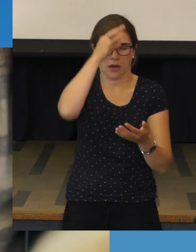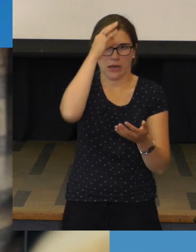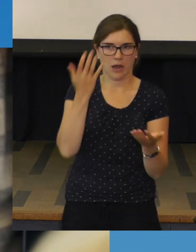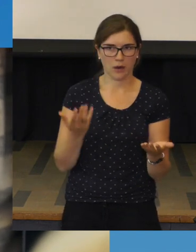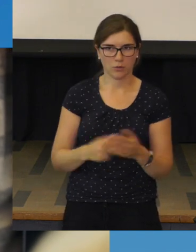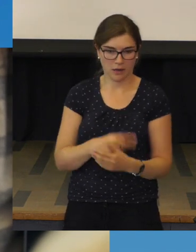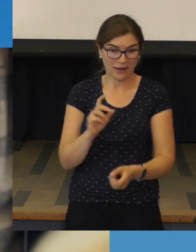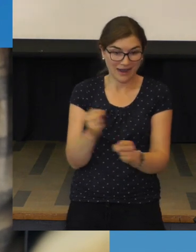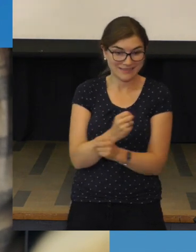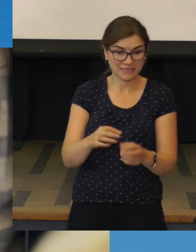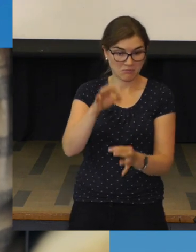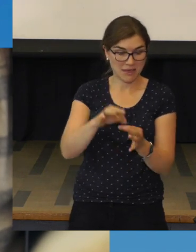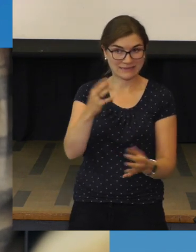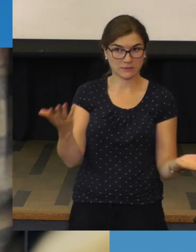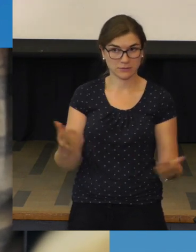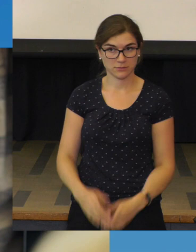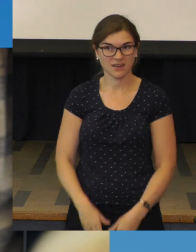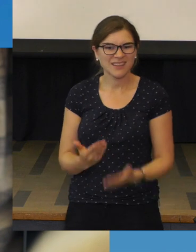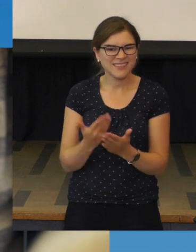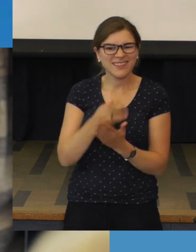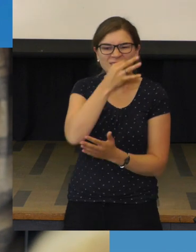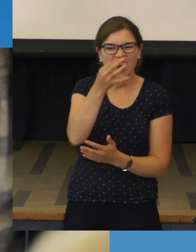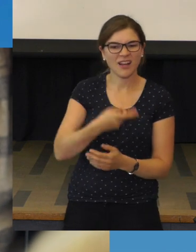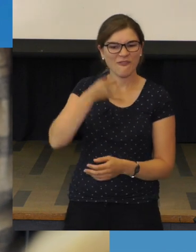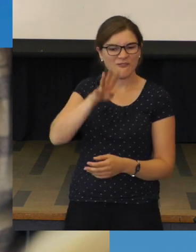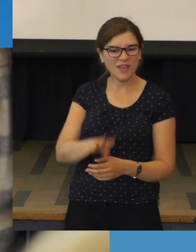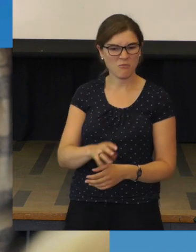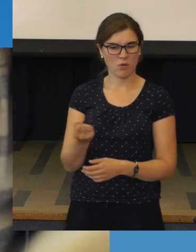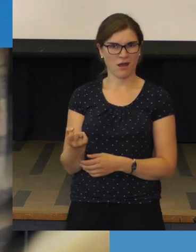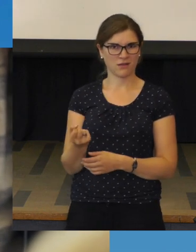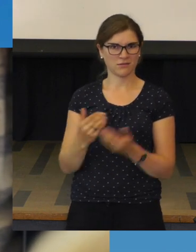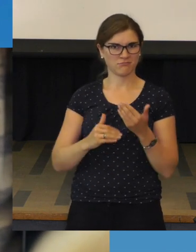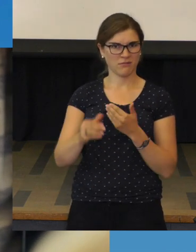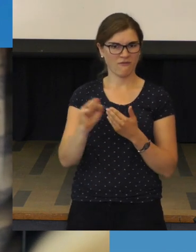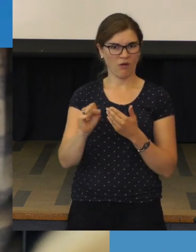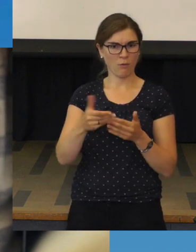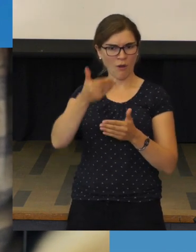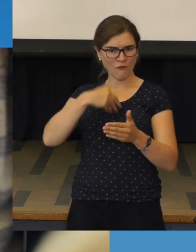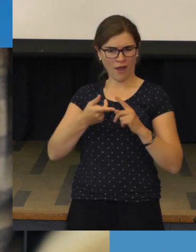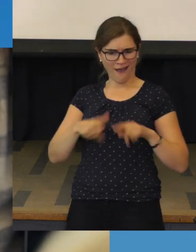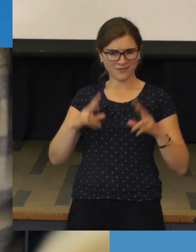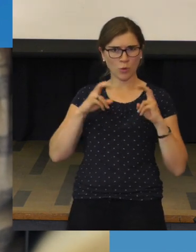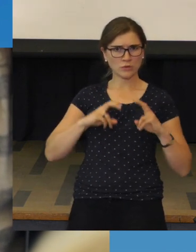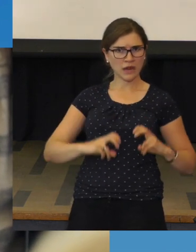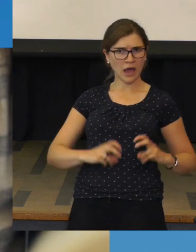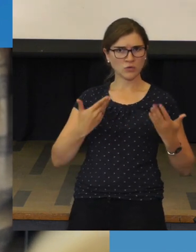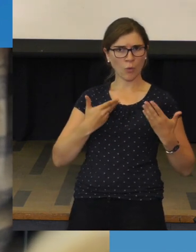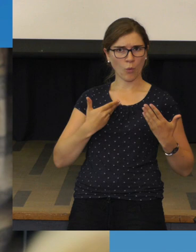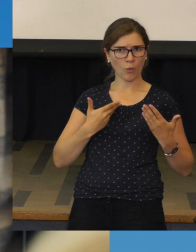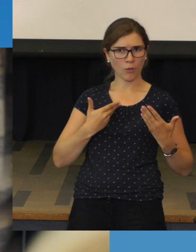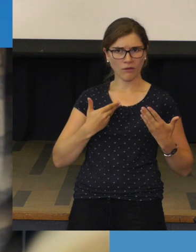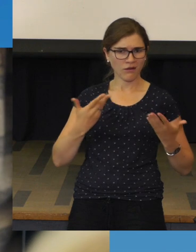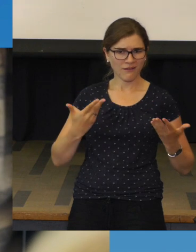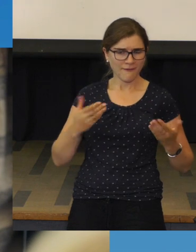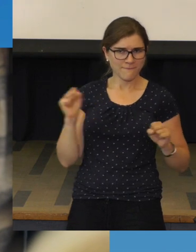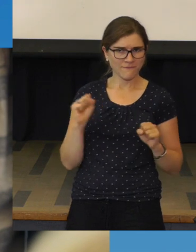Meine Frage also, warum 4 Monate und nicht vorher irgendeine andere Untersuchung, die vielleicht das verkürzt